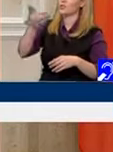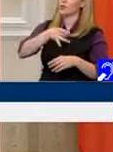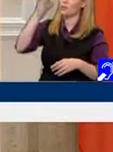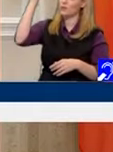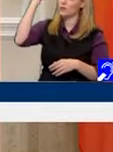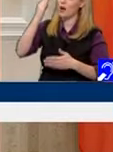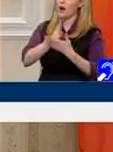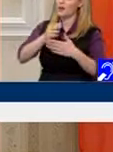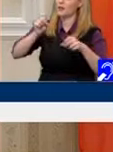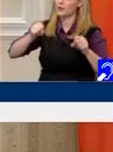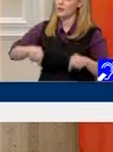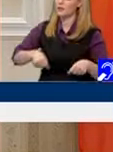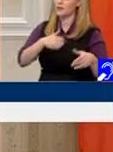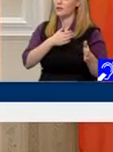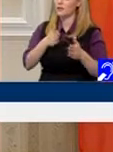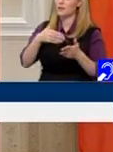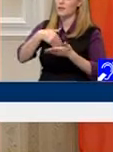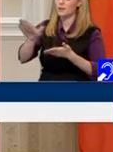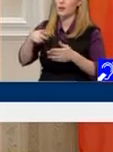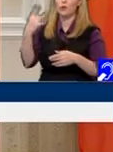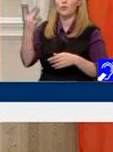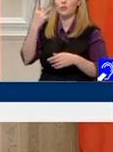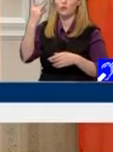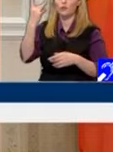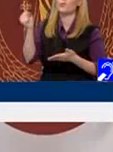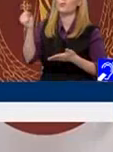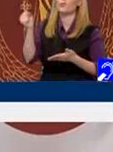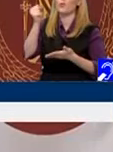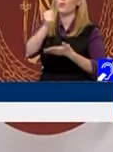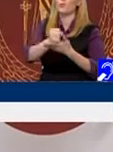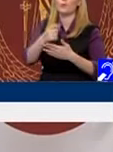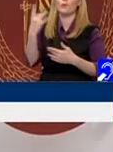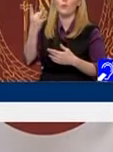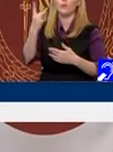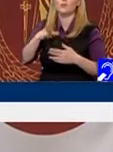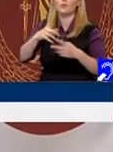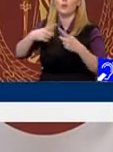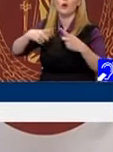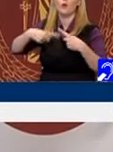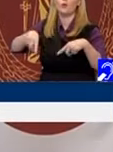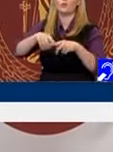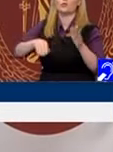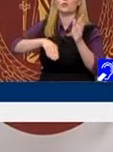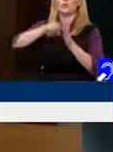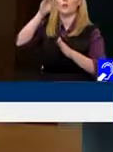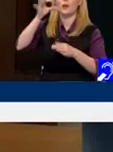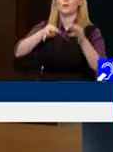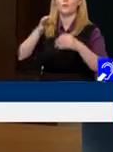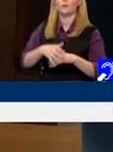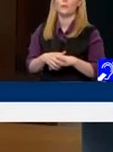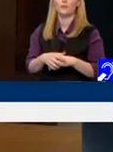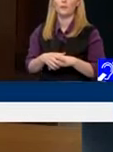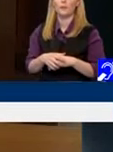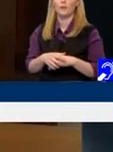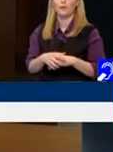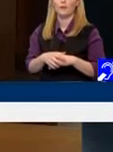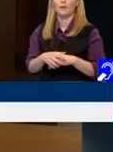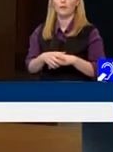Republicii Moldova are dreptul să respingă o singură dată candidatura propusă de către Consiliul Superior al Magistraturii. De a